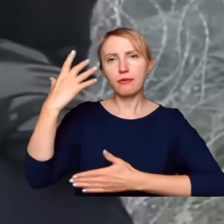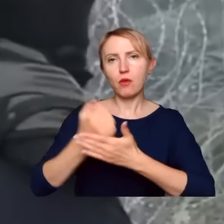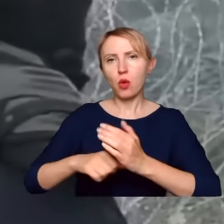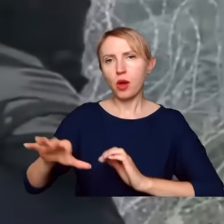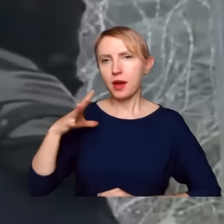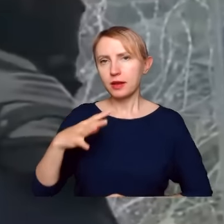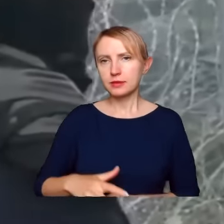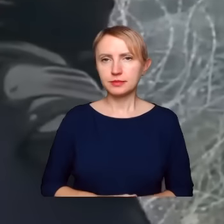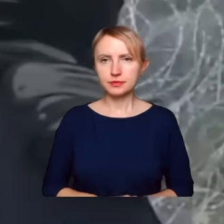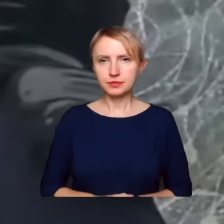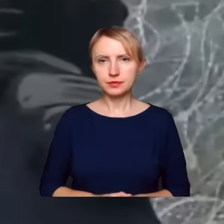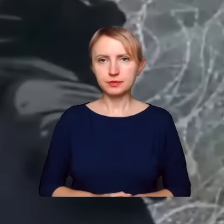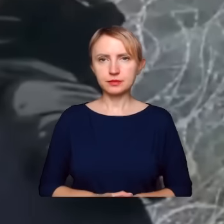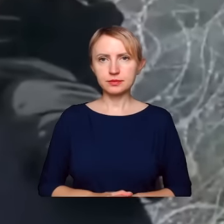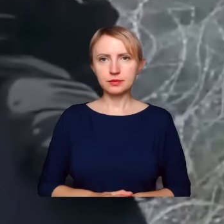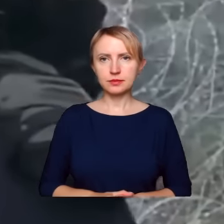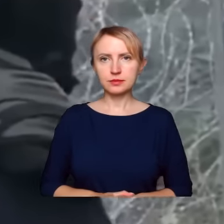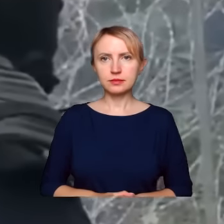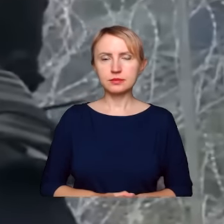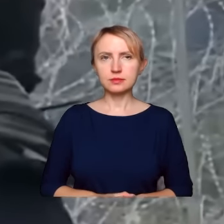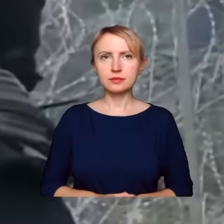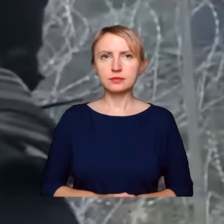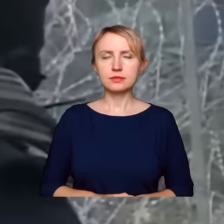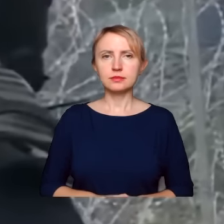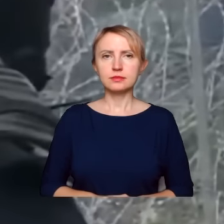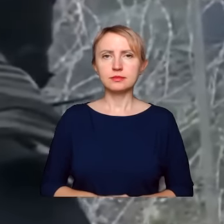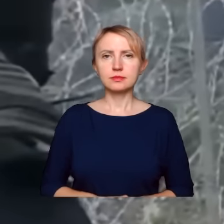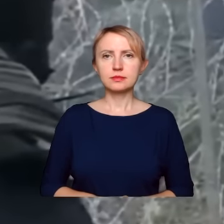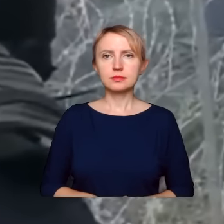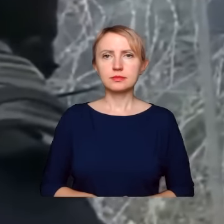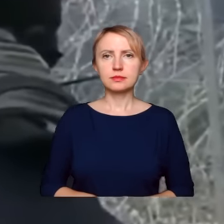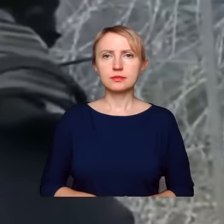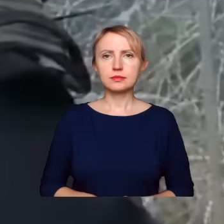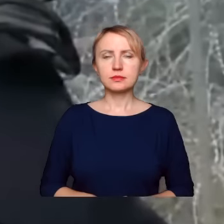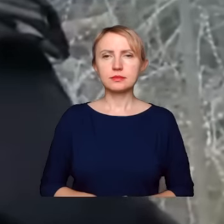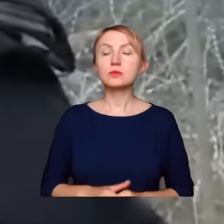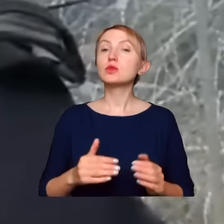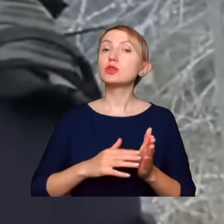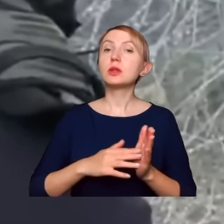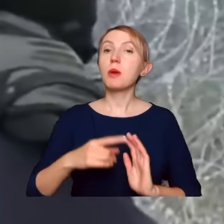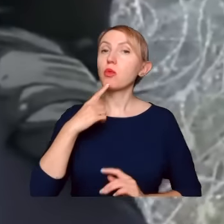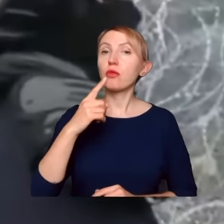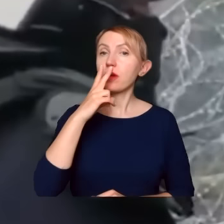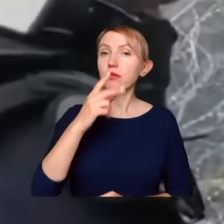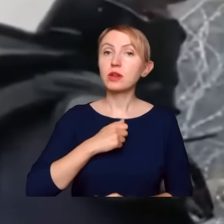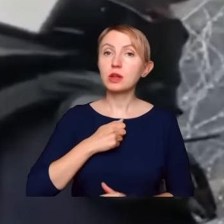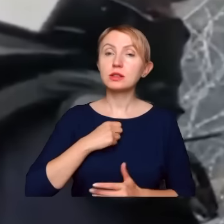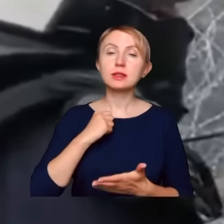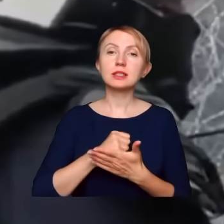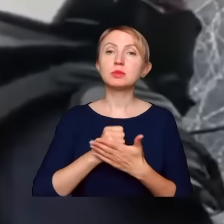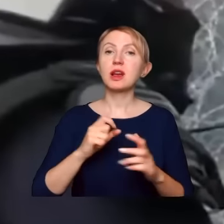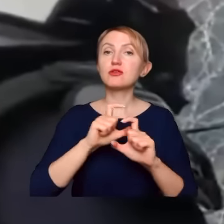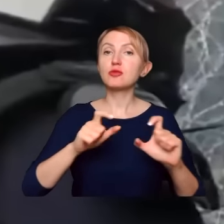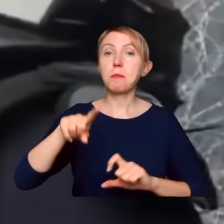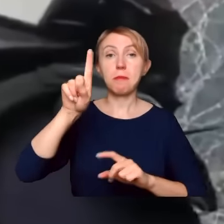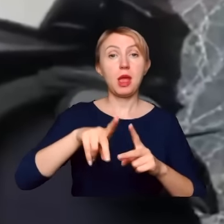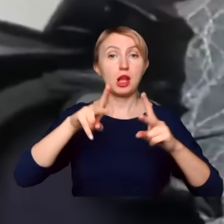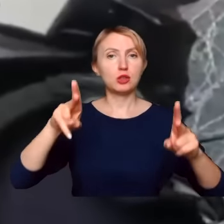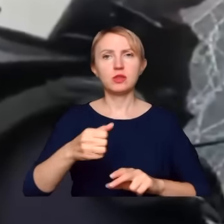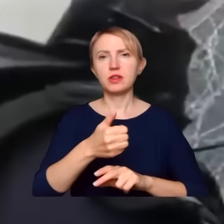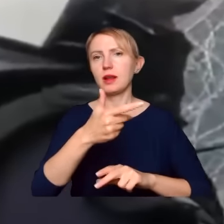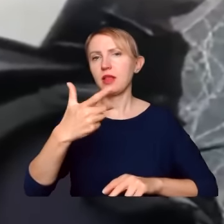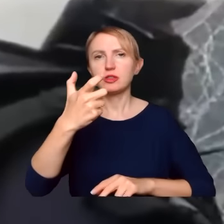typu spraw, chcę zasadniczo podkreślić, jest w skali miesiąca kilkaset.